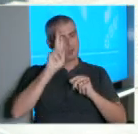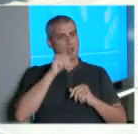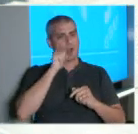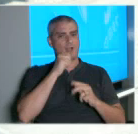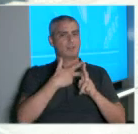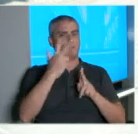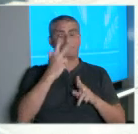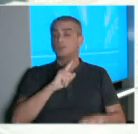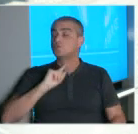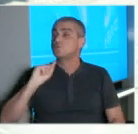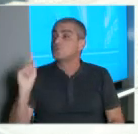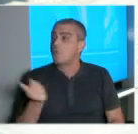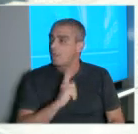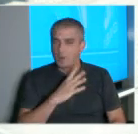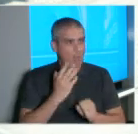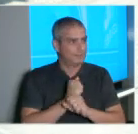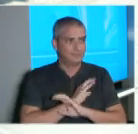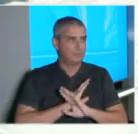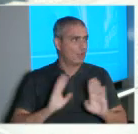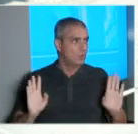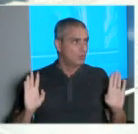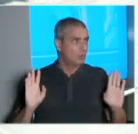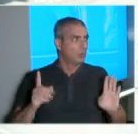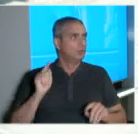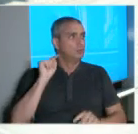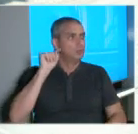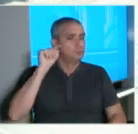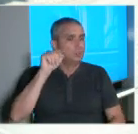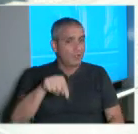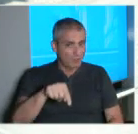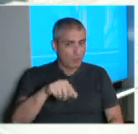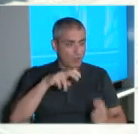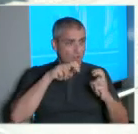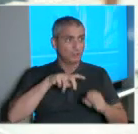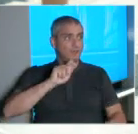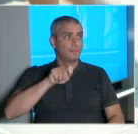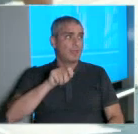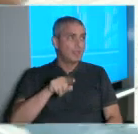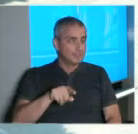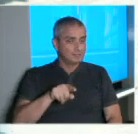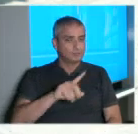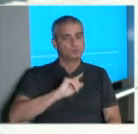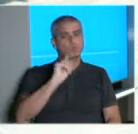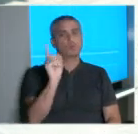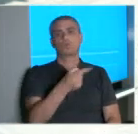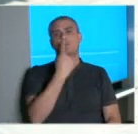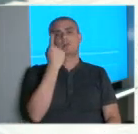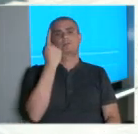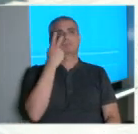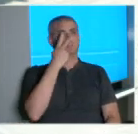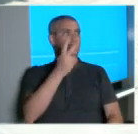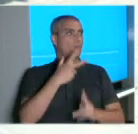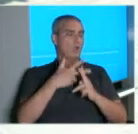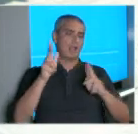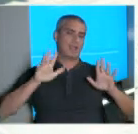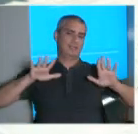לבן בלבד? כולם לא יעמדו במילה שלהם. כשיגיע לשבת בכנסת, כולם יסתכלו רק